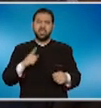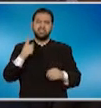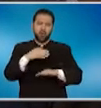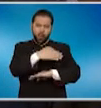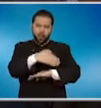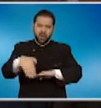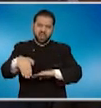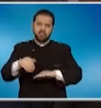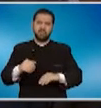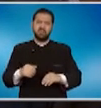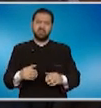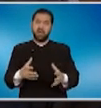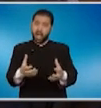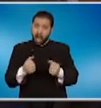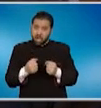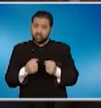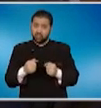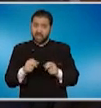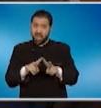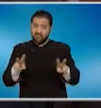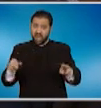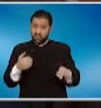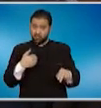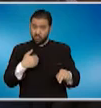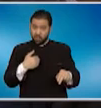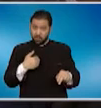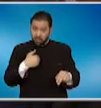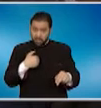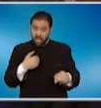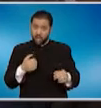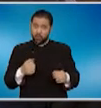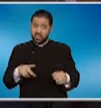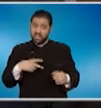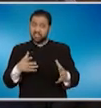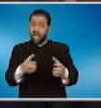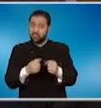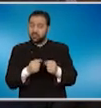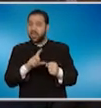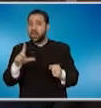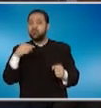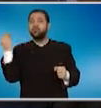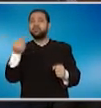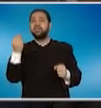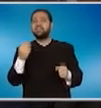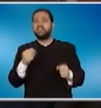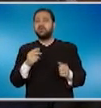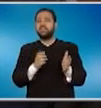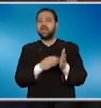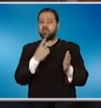limită. Acceptarea celui de lângă mine reprezintă o condiție a acceptării și lui Dumnezeu complete și prin